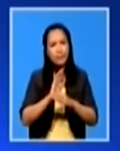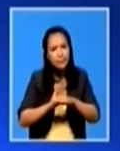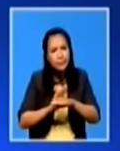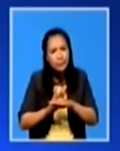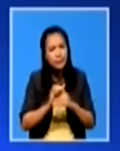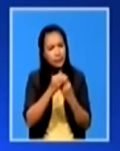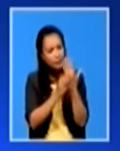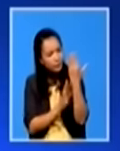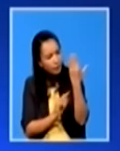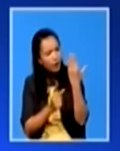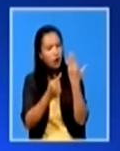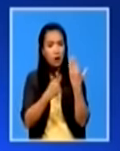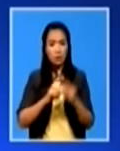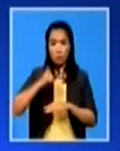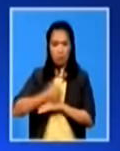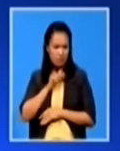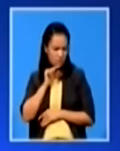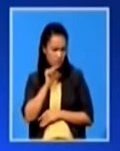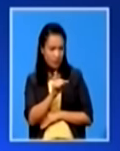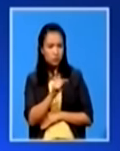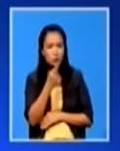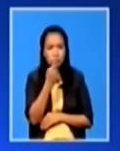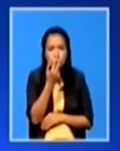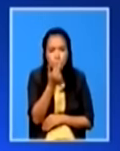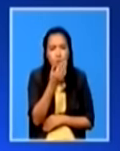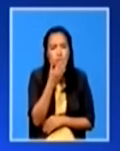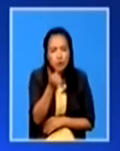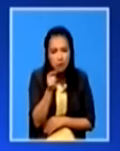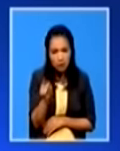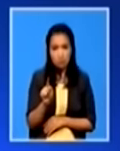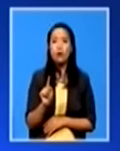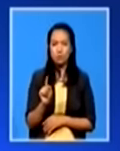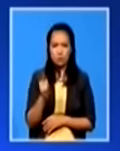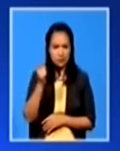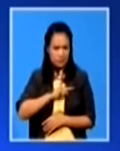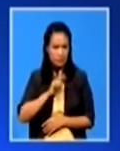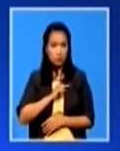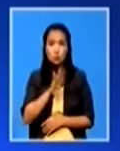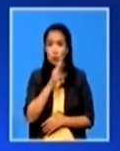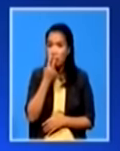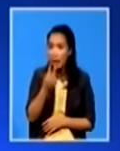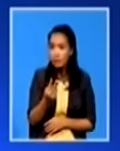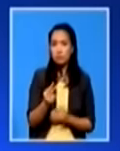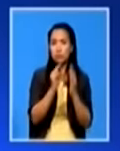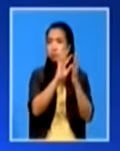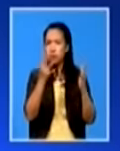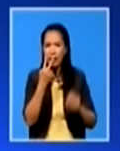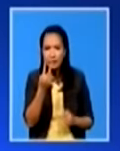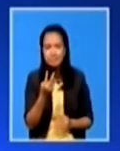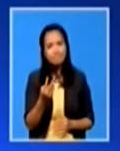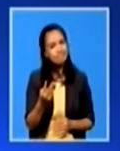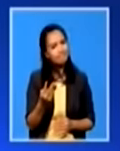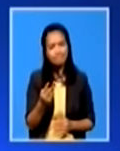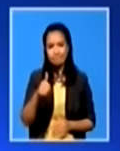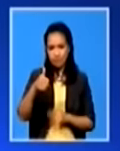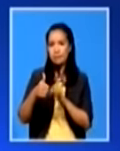การสั่งงานของผู้บัญชาที่รับผิดชอบนะครับผมถือว่าท่านต้องรับผิดชอบนะต่อไปนี้ถ้าผมเห็นที่ไหนแล้วก็คงก็ต้องสอบสว